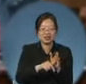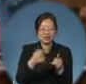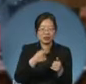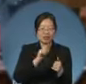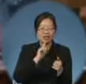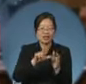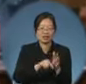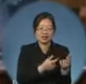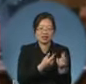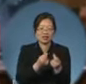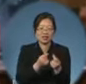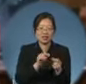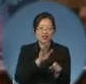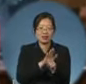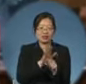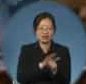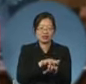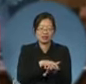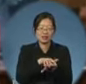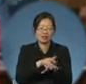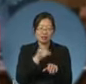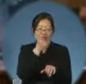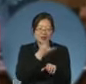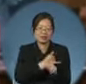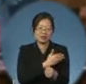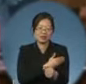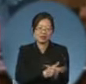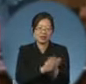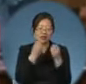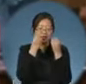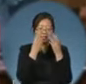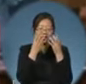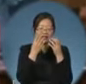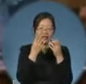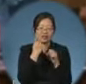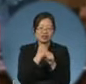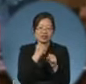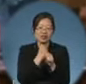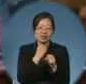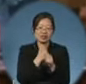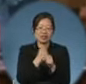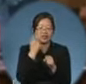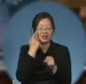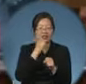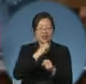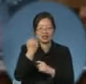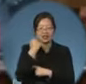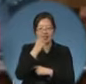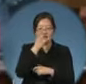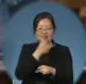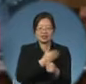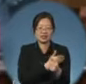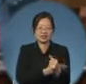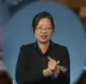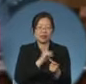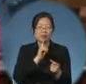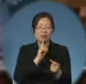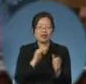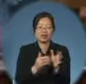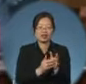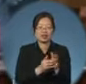합니다 협력적 네트워킹 할 수 있는 능력 새로운 어떤 창이 첫 상상할 수 있는 능력 그런 얘기를